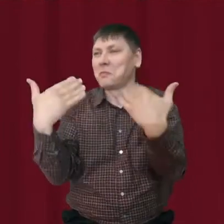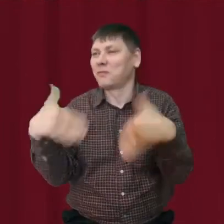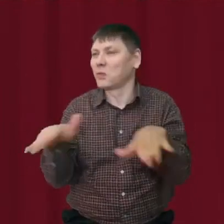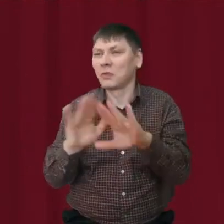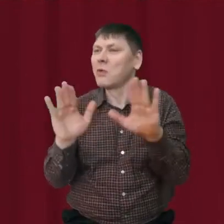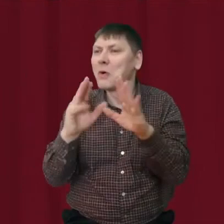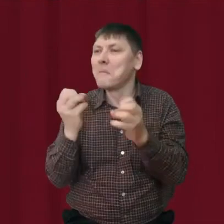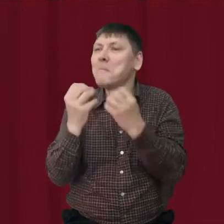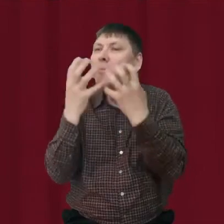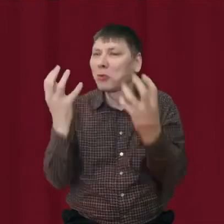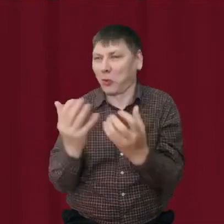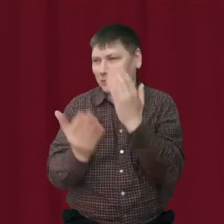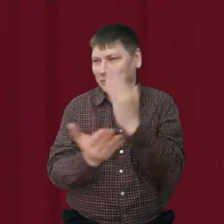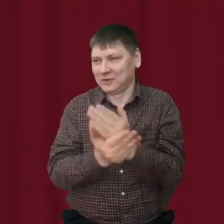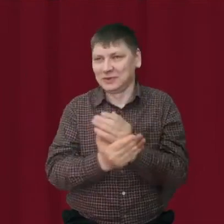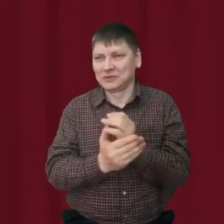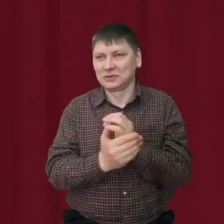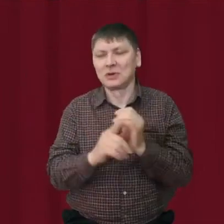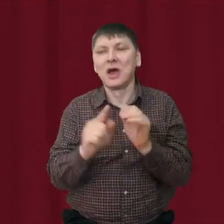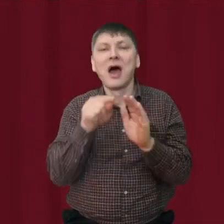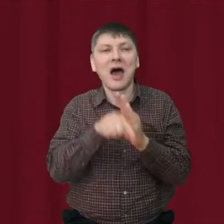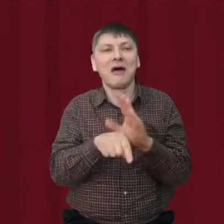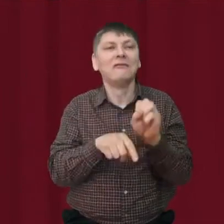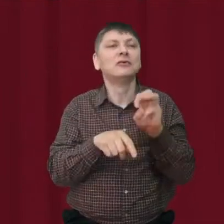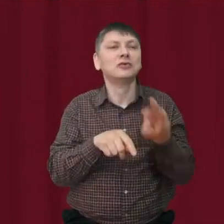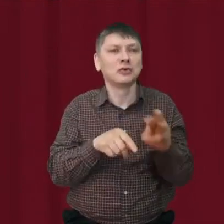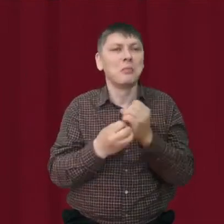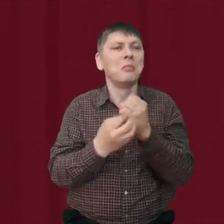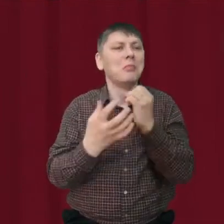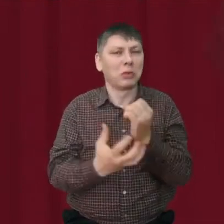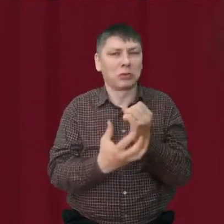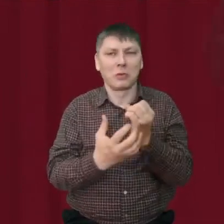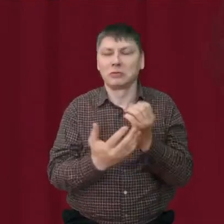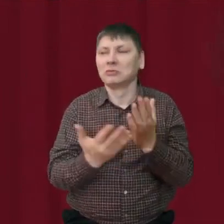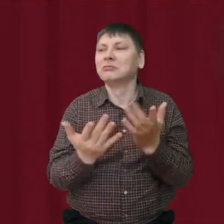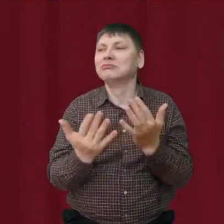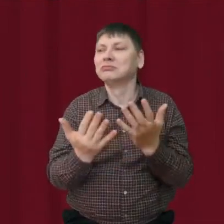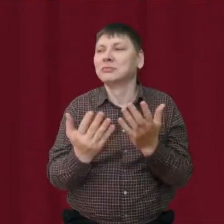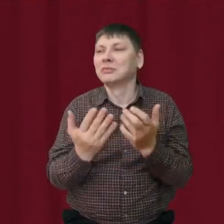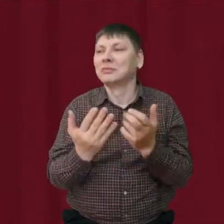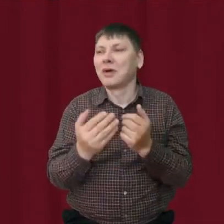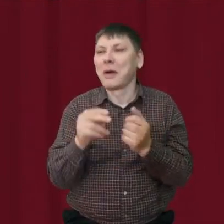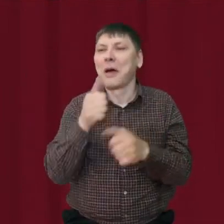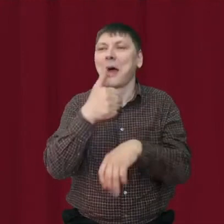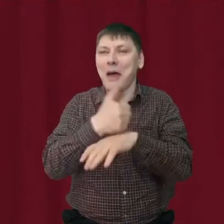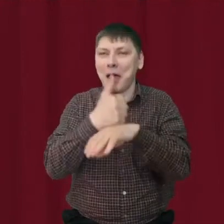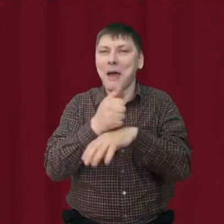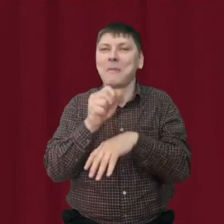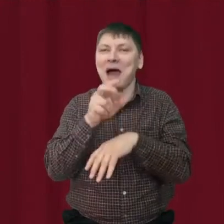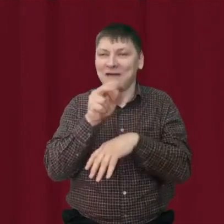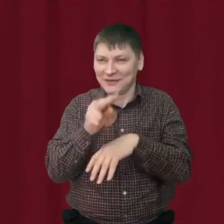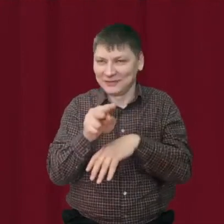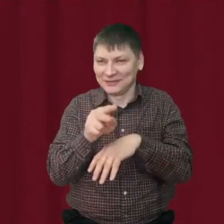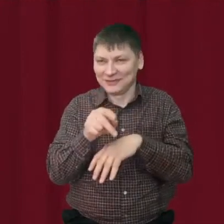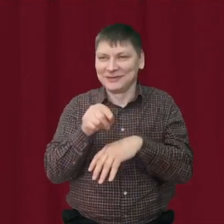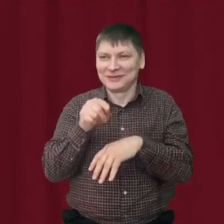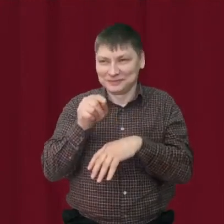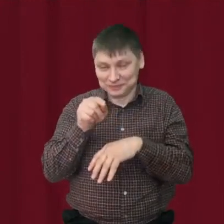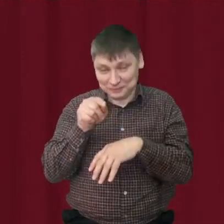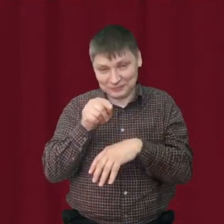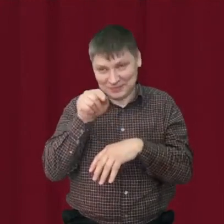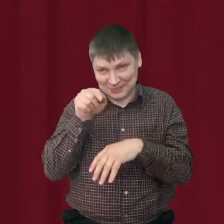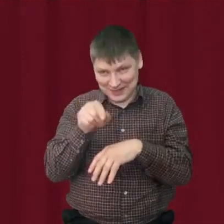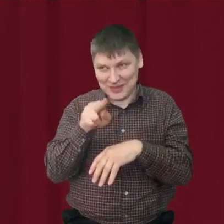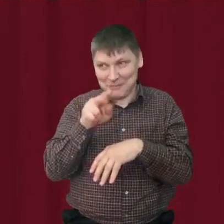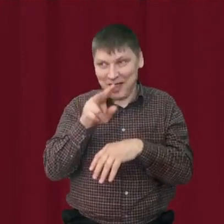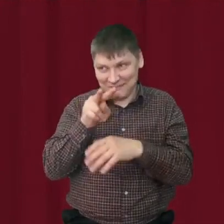чем выражается этот плод в нашей жизни? Апостол Павел, детализируя плод этого дерева, этого праведного